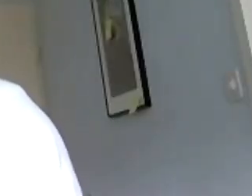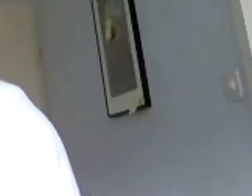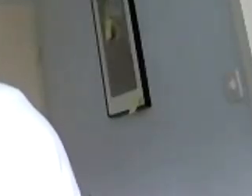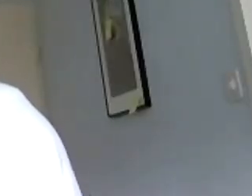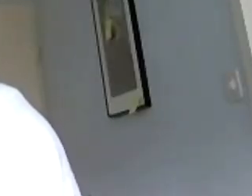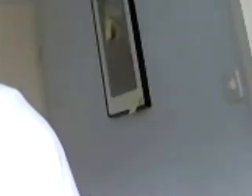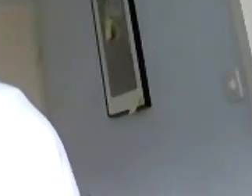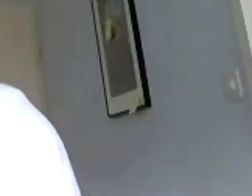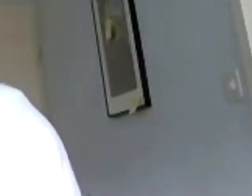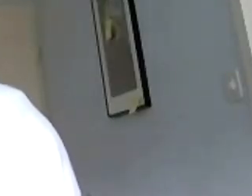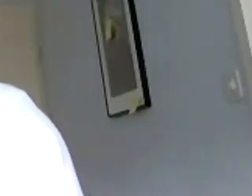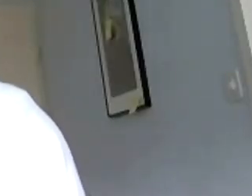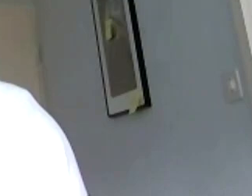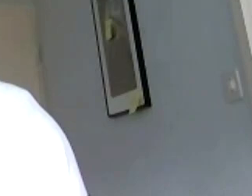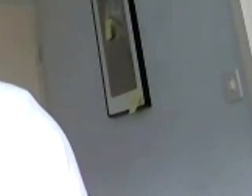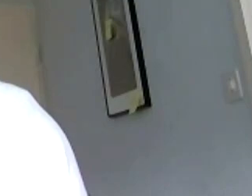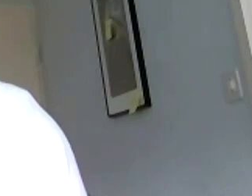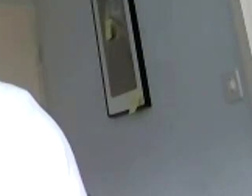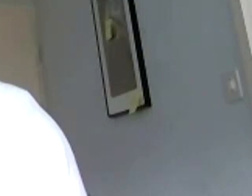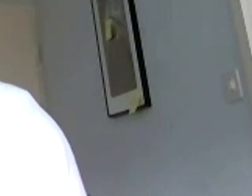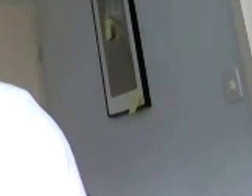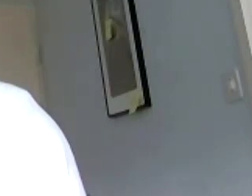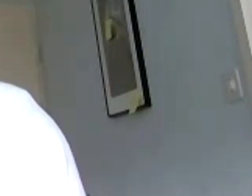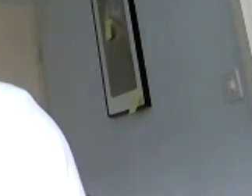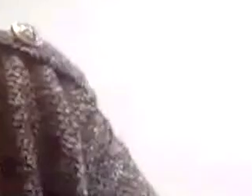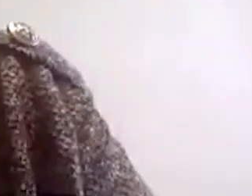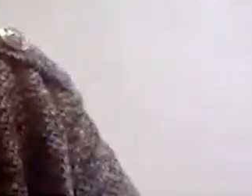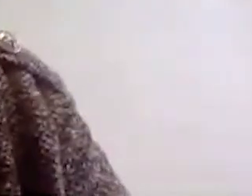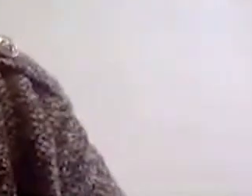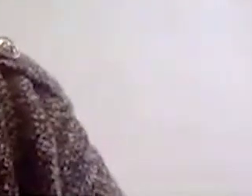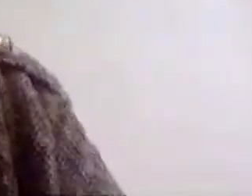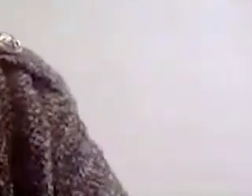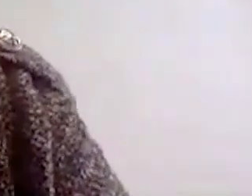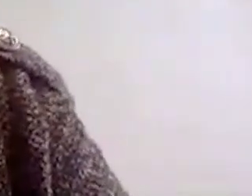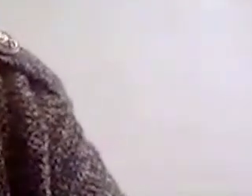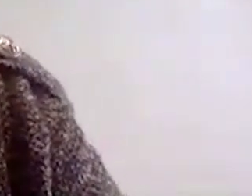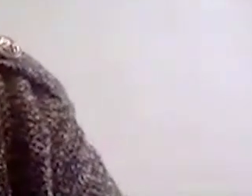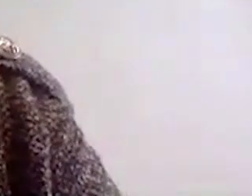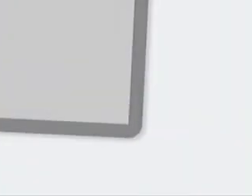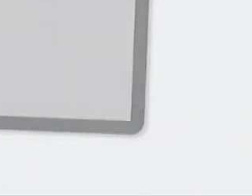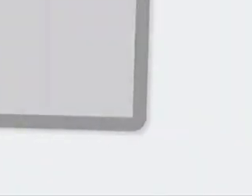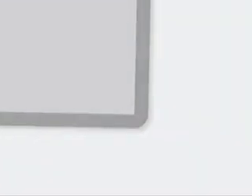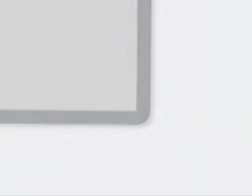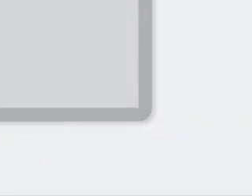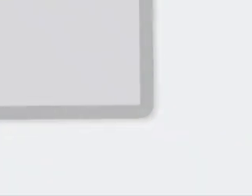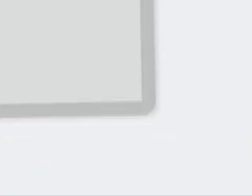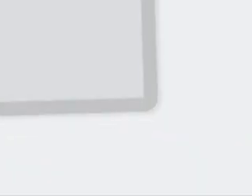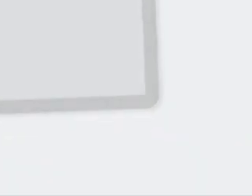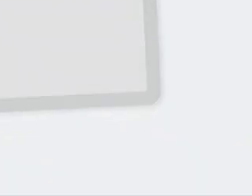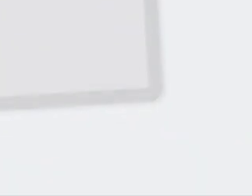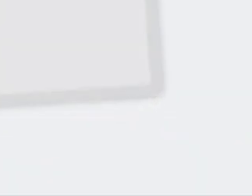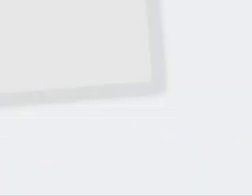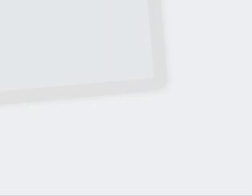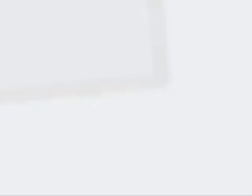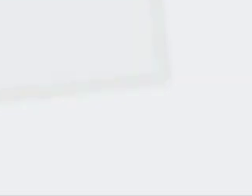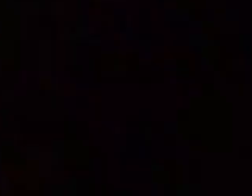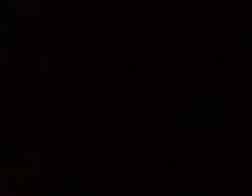I feel like this is the right place for me at that time. Non sono mai salita su una gondola, però.